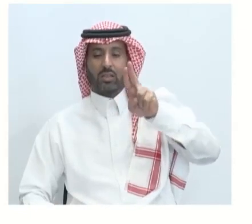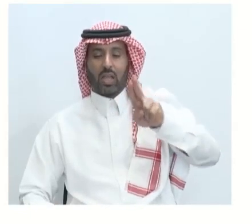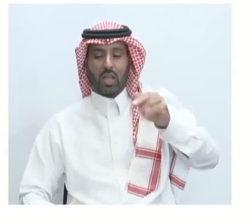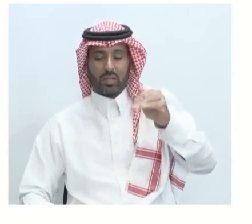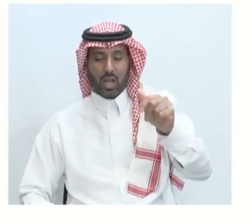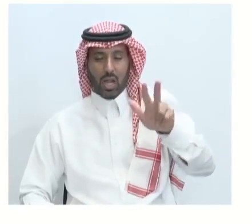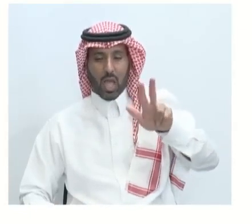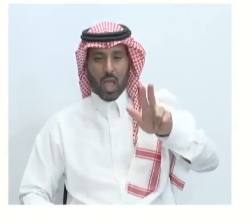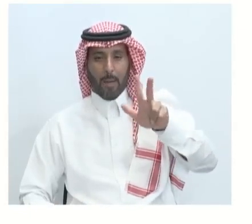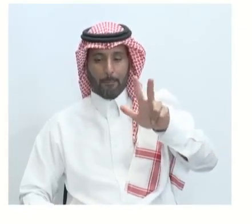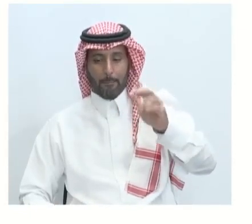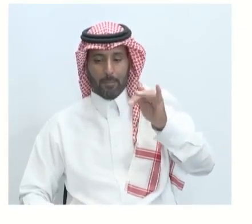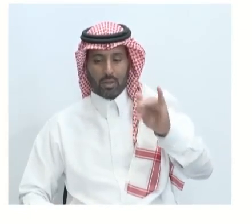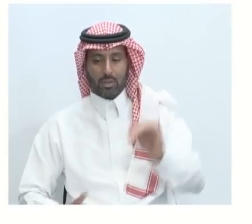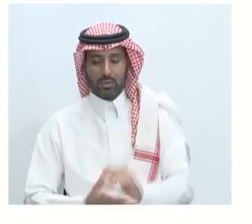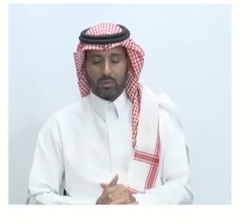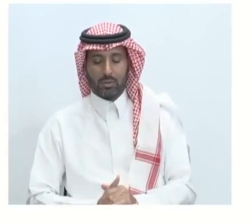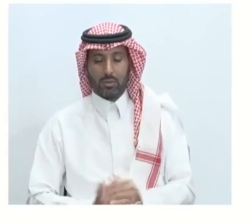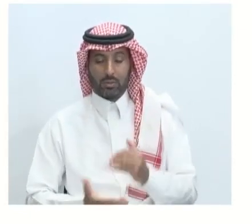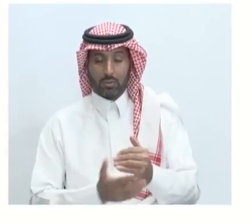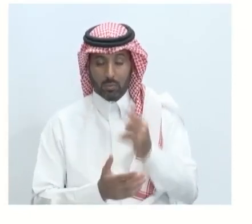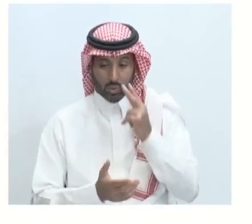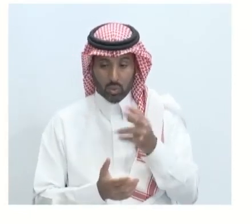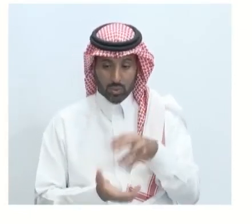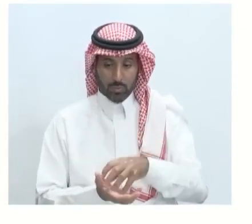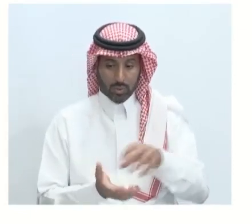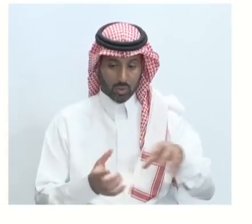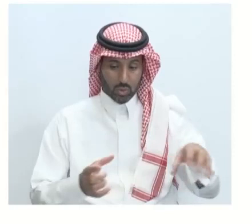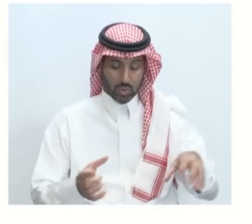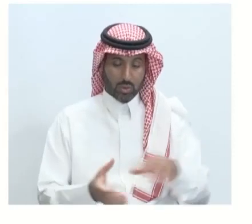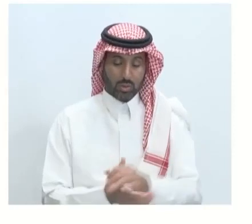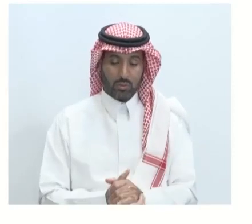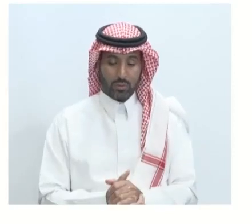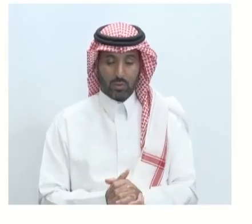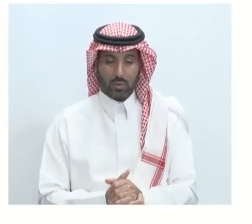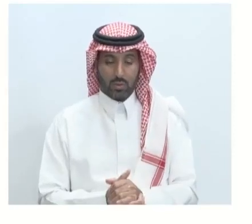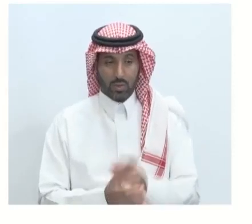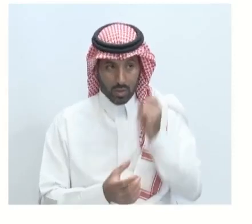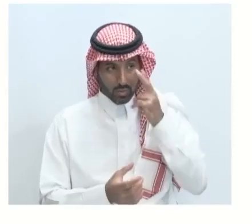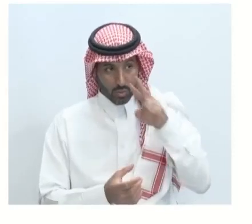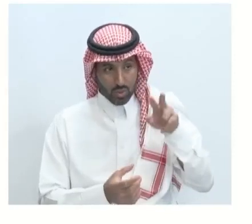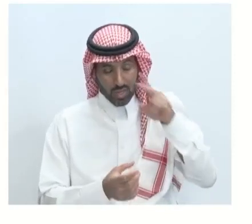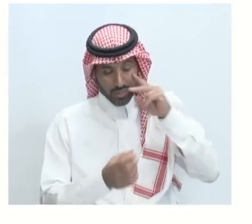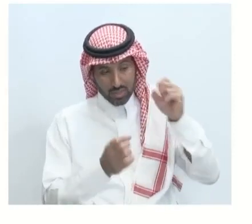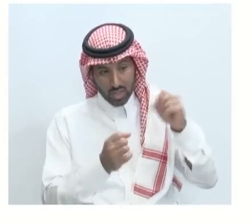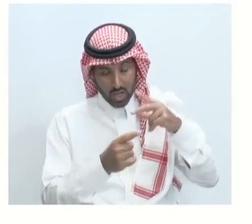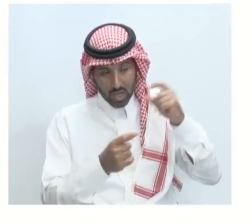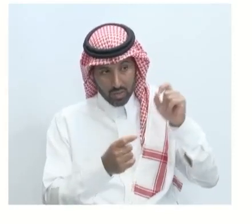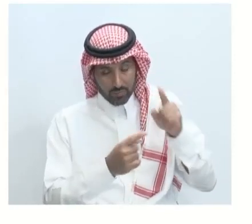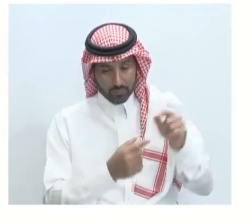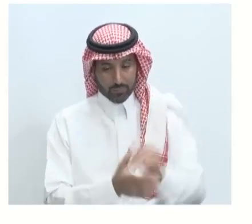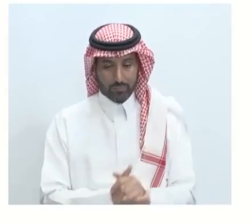ار اي اس وهو مشروع الدولي بين عده دول لرصد الاشعه تحت الحمراء